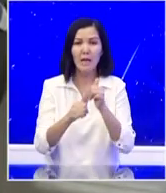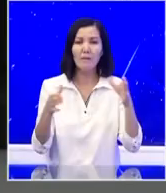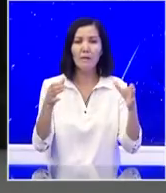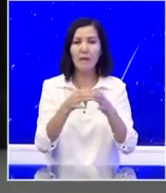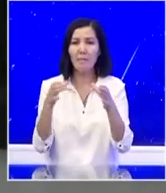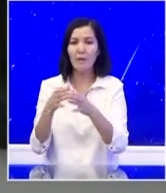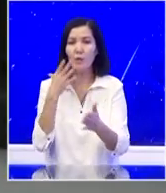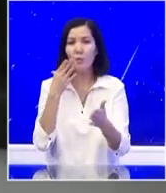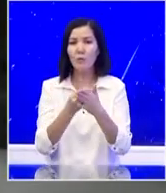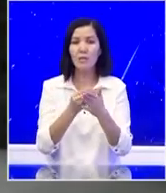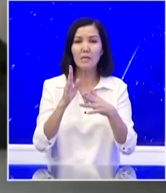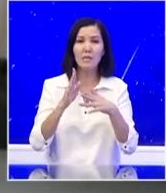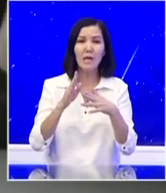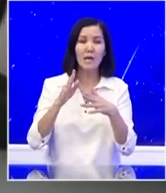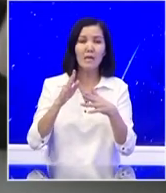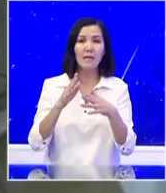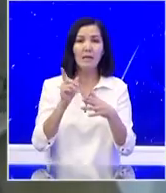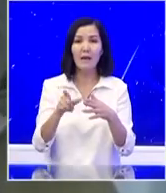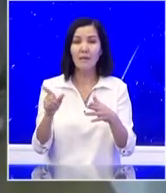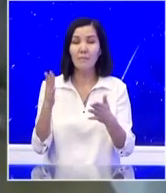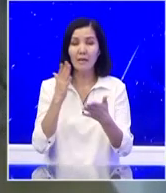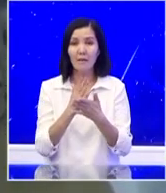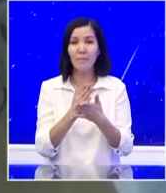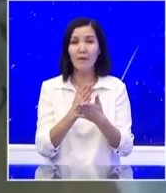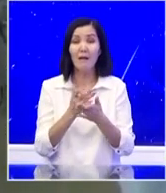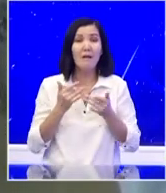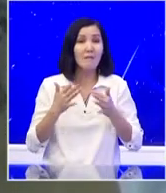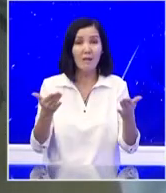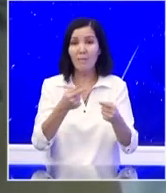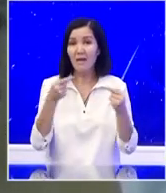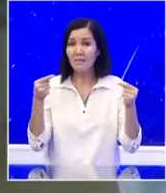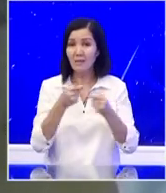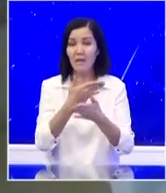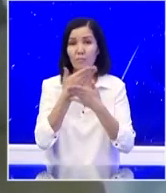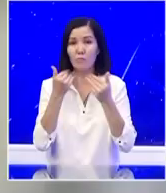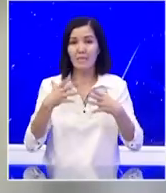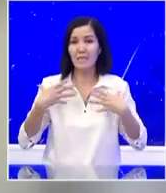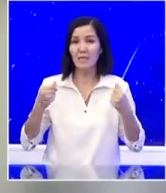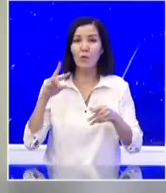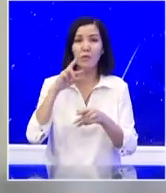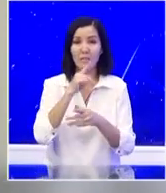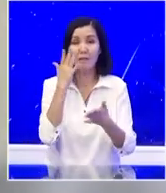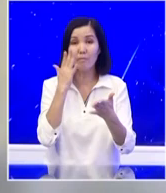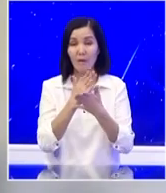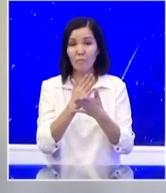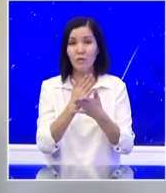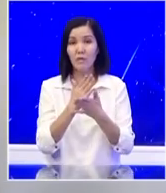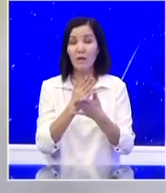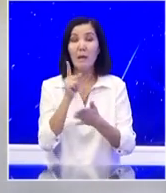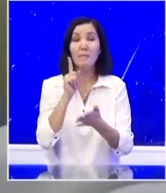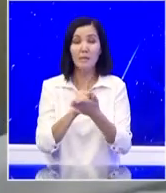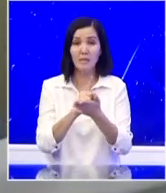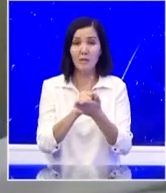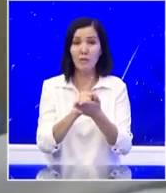бізде арнайы өкілдері бар. Егер дәрілердің сапасы талапқа сай болмай, одан адам денсаулығына зиян келетін болса, олар міндетті